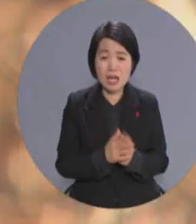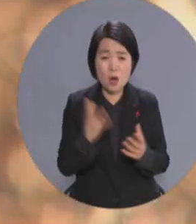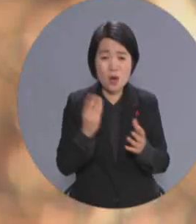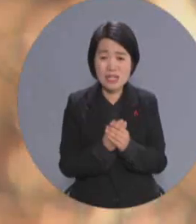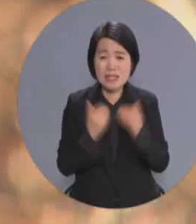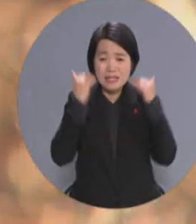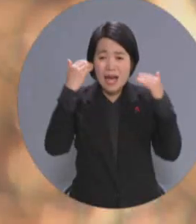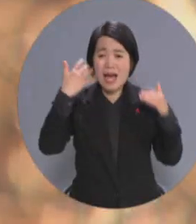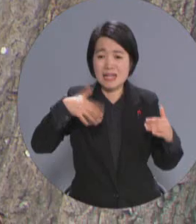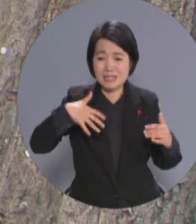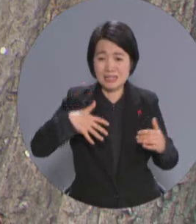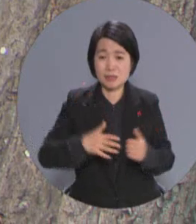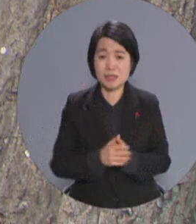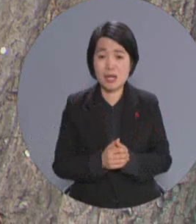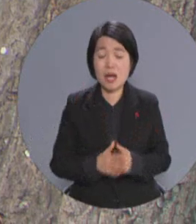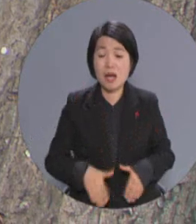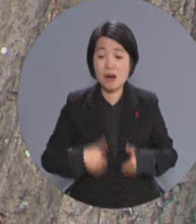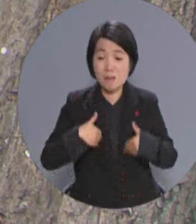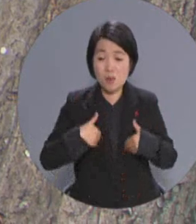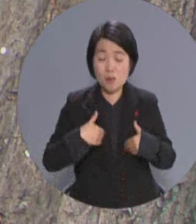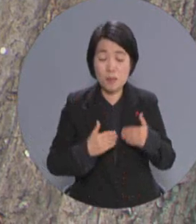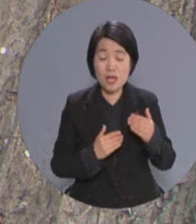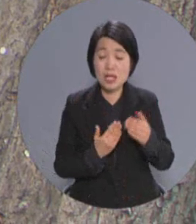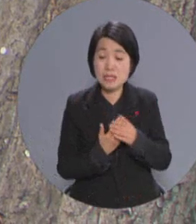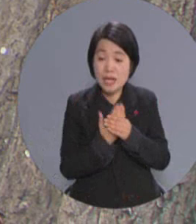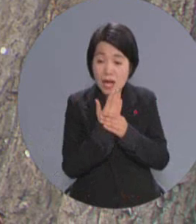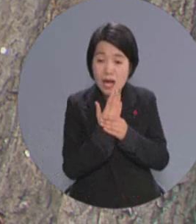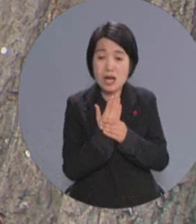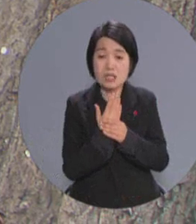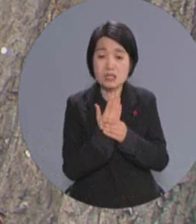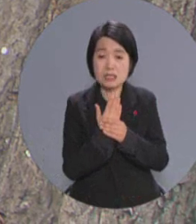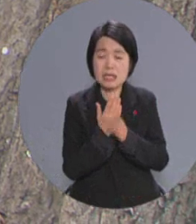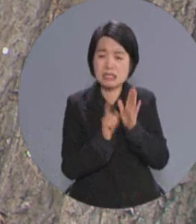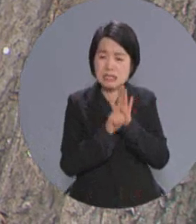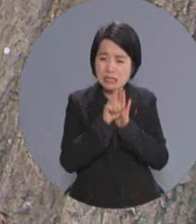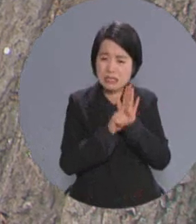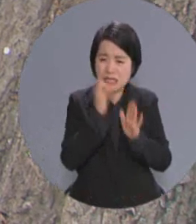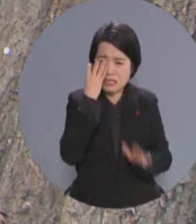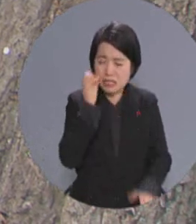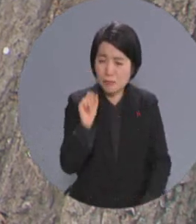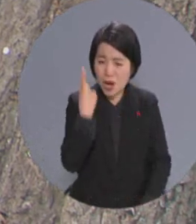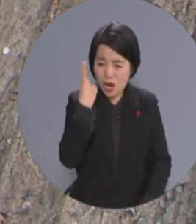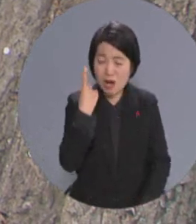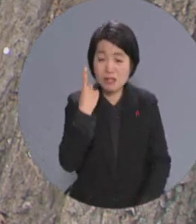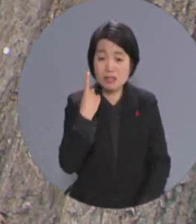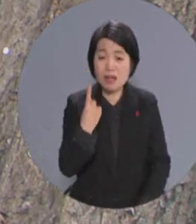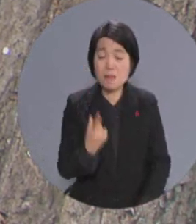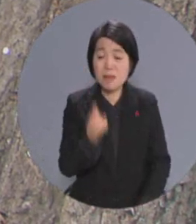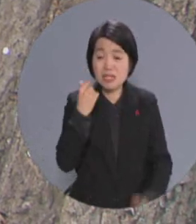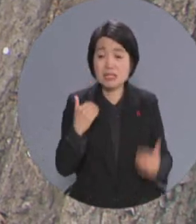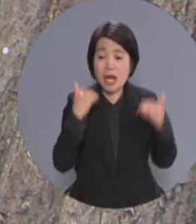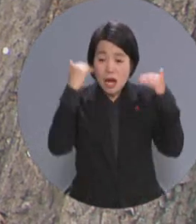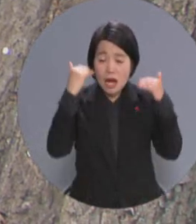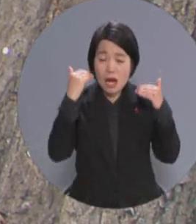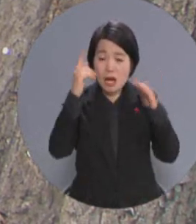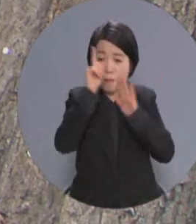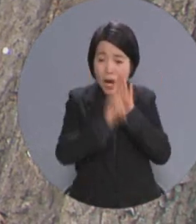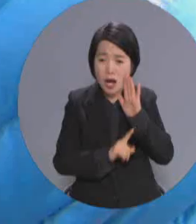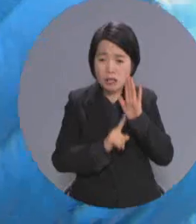적지 않습니다. 봄철에 나왔어야 할 버섯들이 이상기온으로 조금 더 빨리 자라면서 냉해 피해를 입은